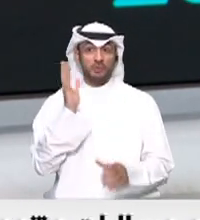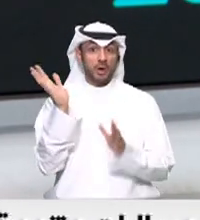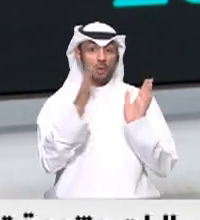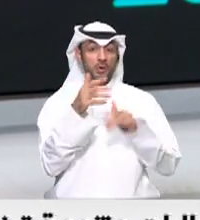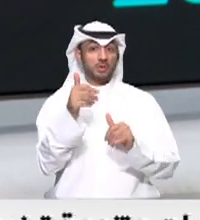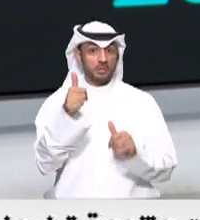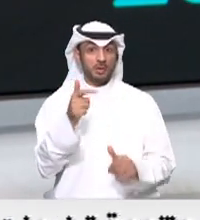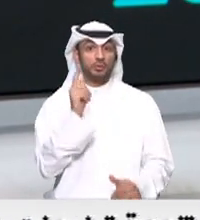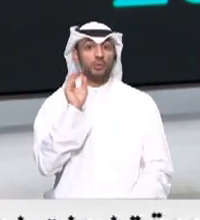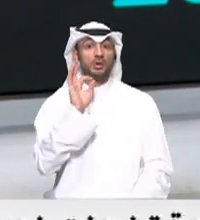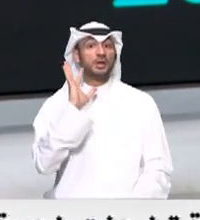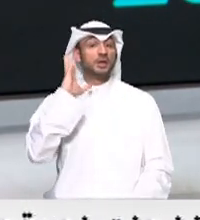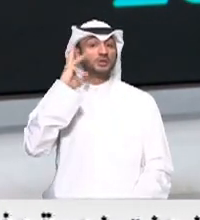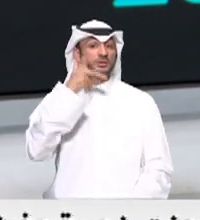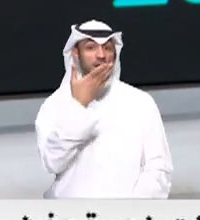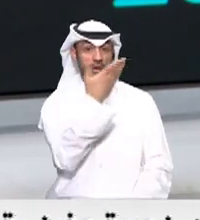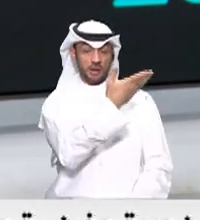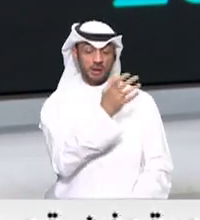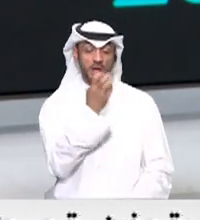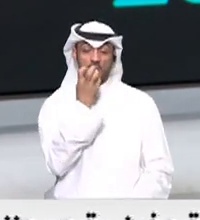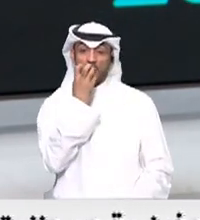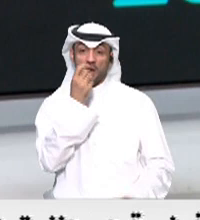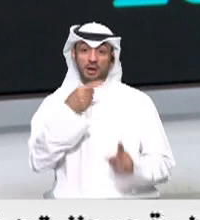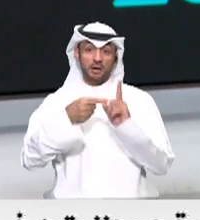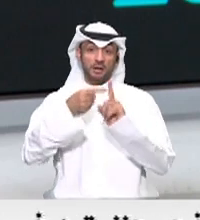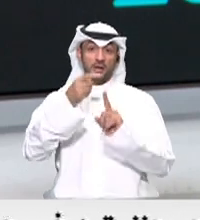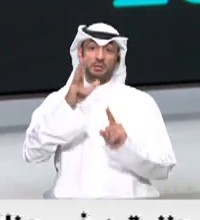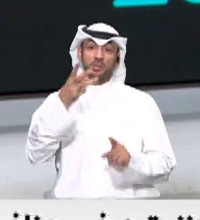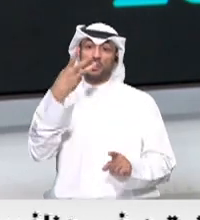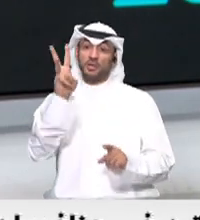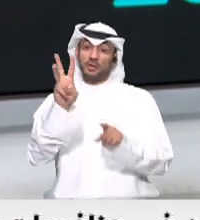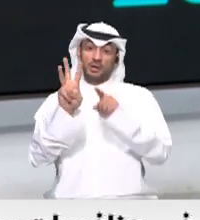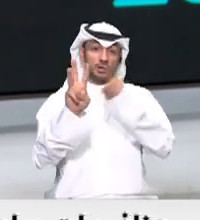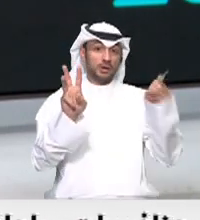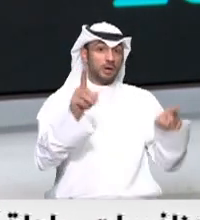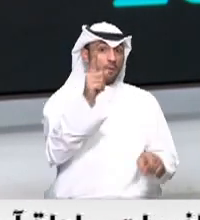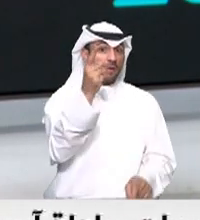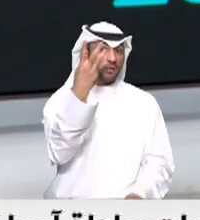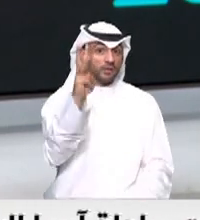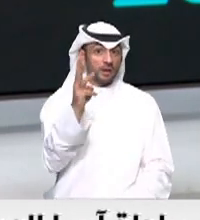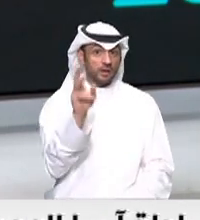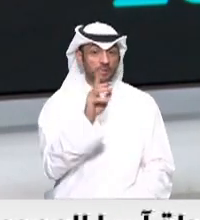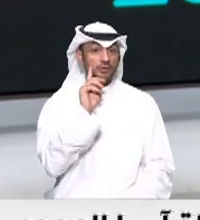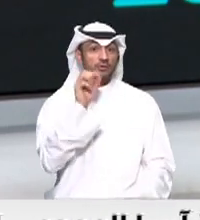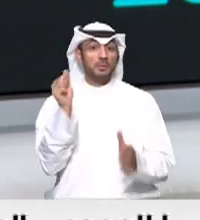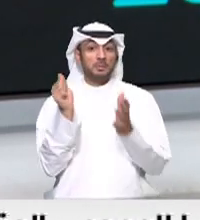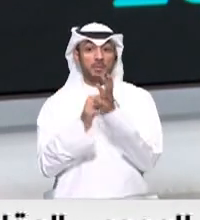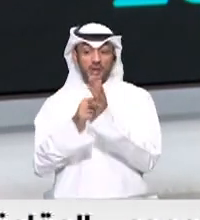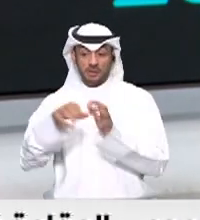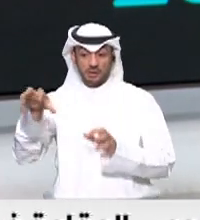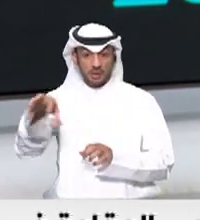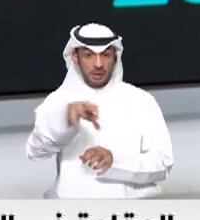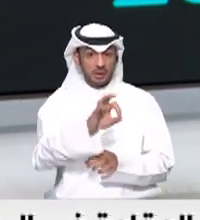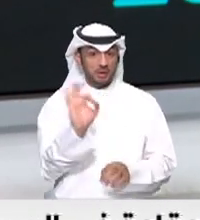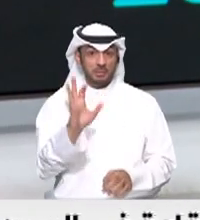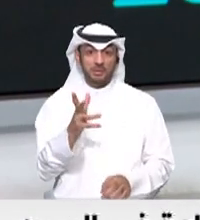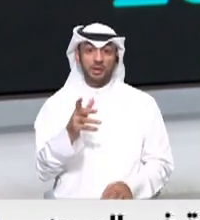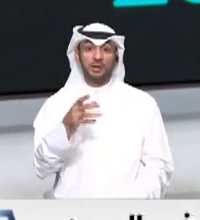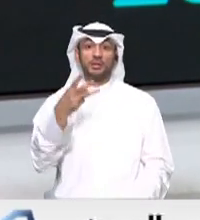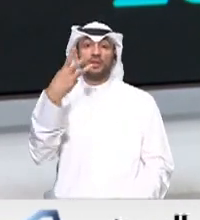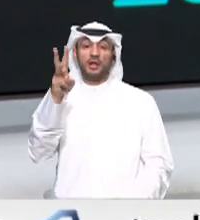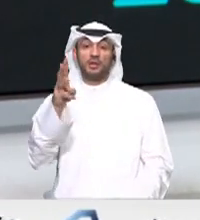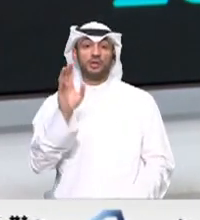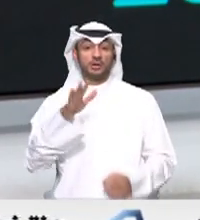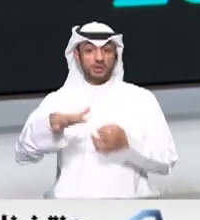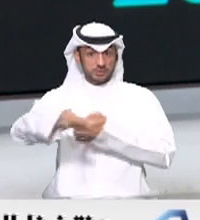الشاليهات درجات الحراره فيها تتراوح ما بين ال 30 الى ال 31 درجه مئويه المناطق السكنيه تصل الى 30 درجه مئويه جزرنا